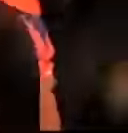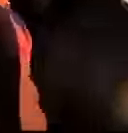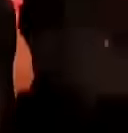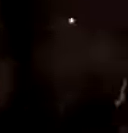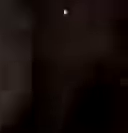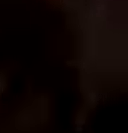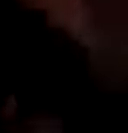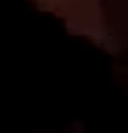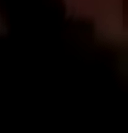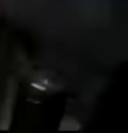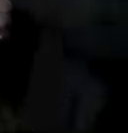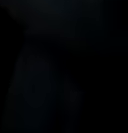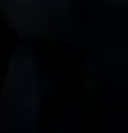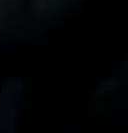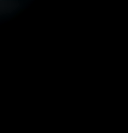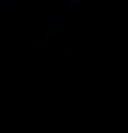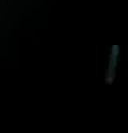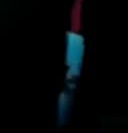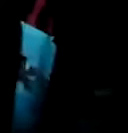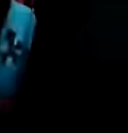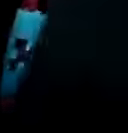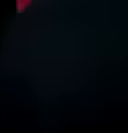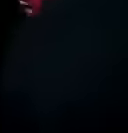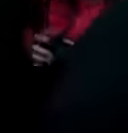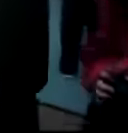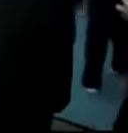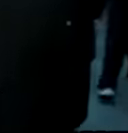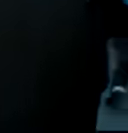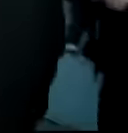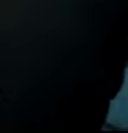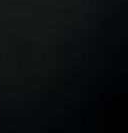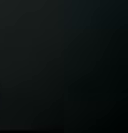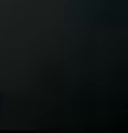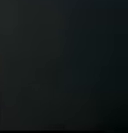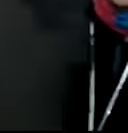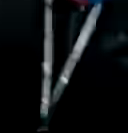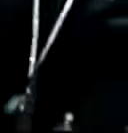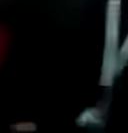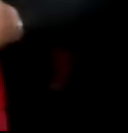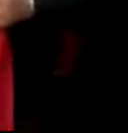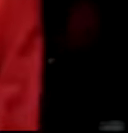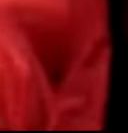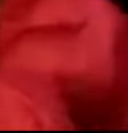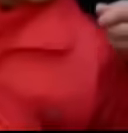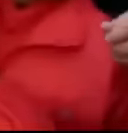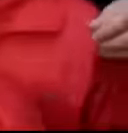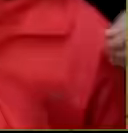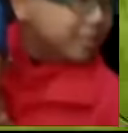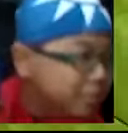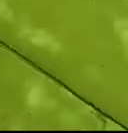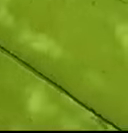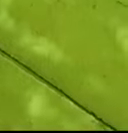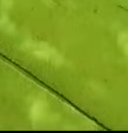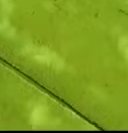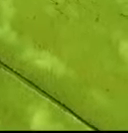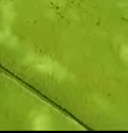一起，生活在一起，务实推动改革，有经验有魄力的朱立伦决心一定要做到。